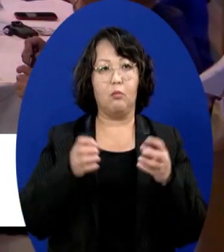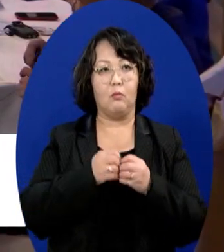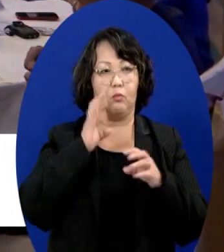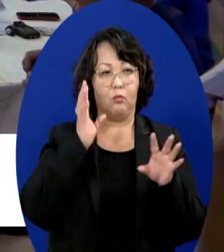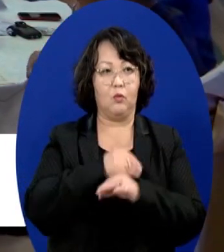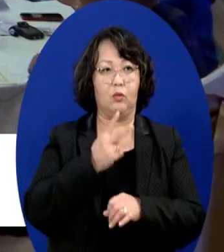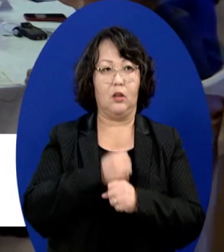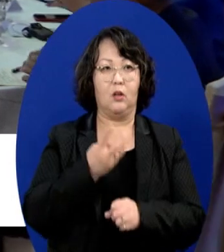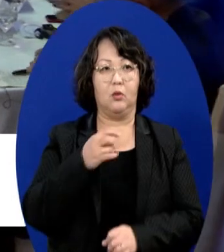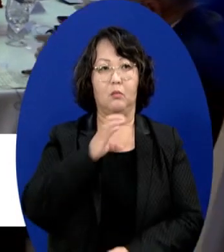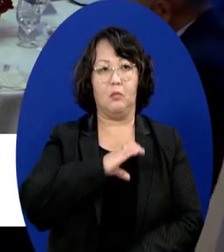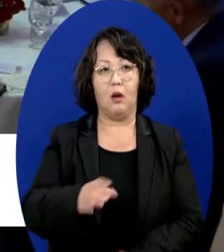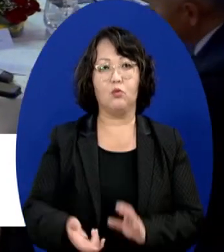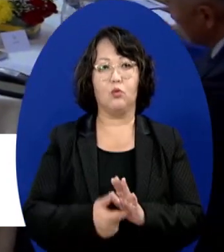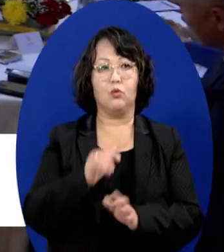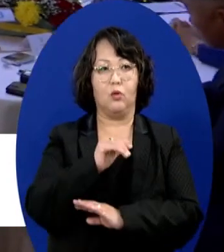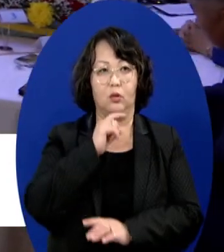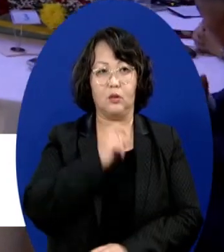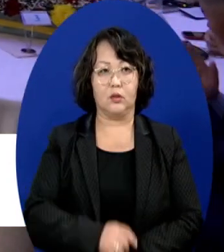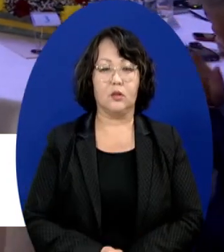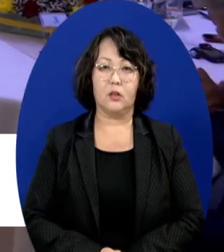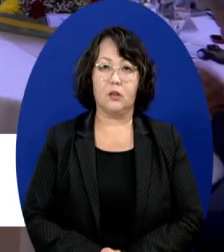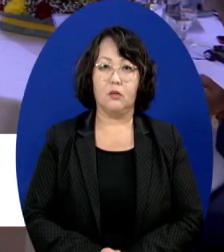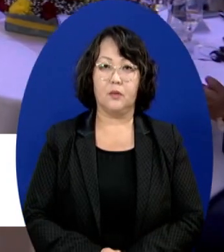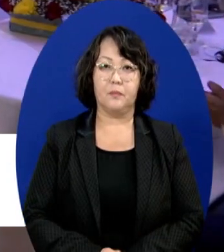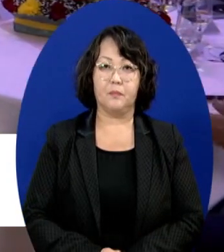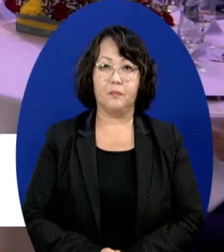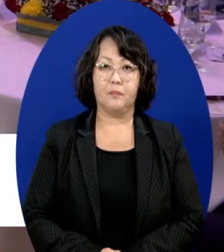гэдгийг нэгдсэн үндэсний байгууллагын суурин төлөөлөгч хэлж байсан юм.